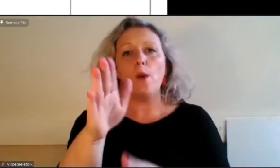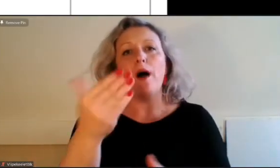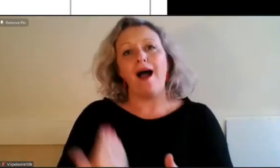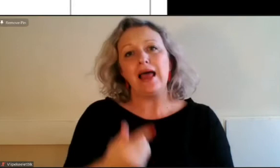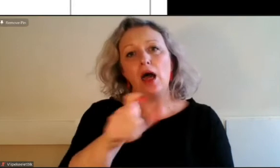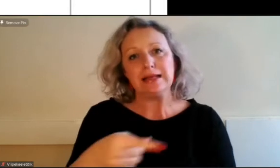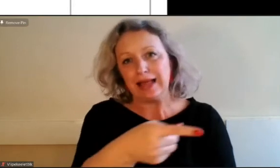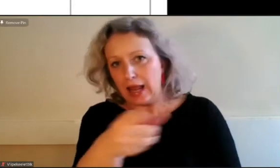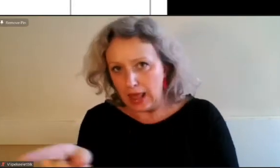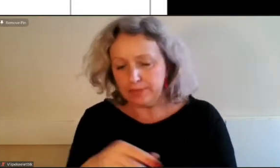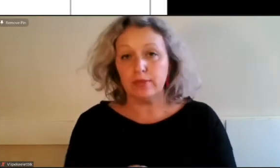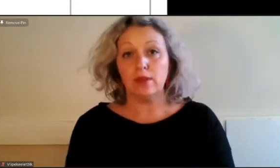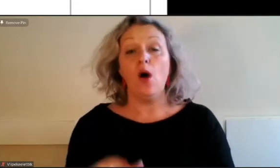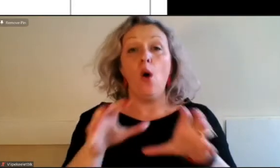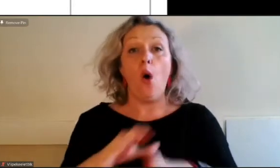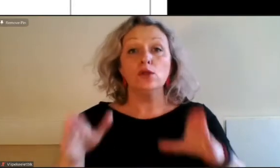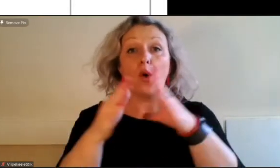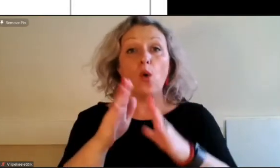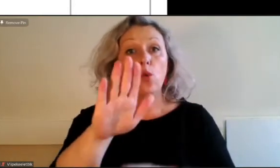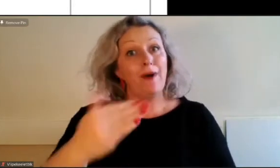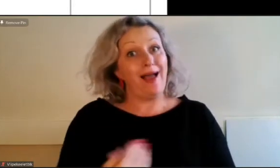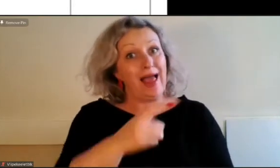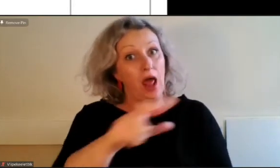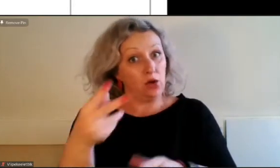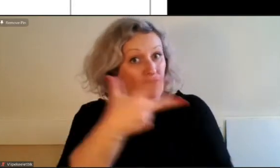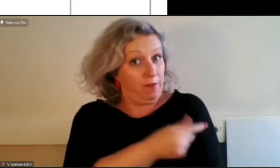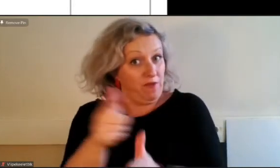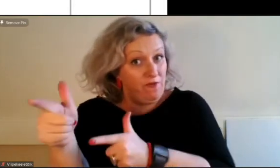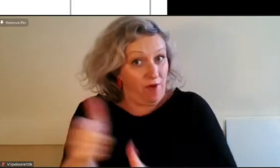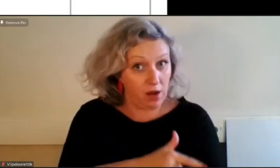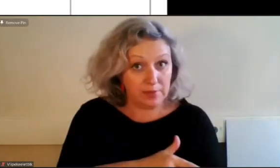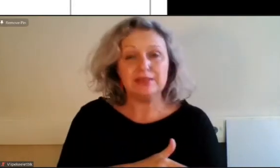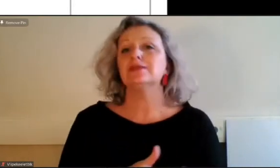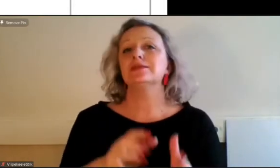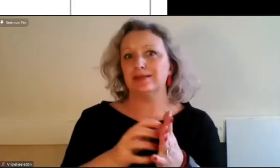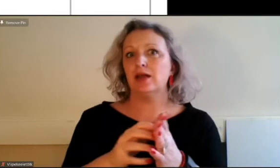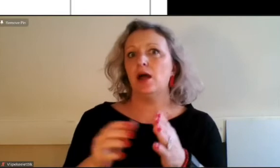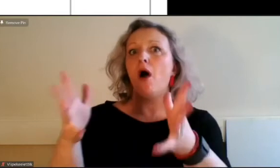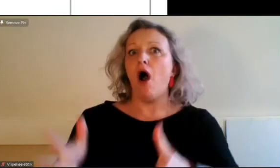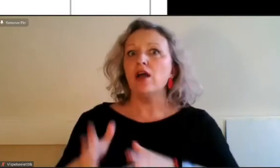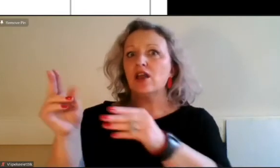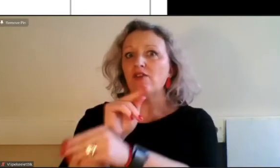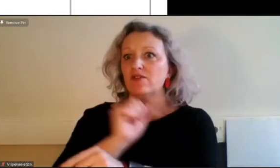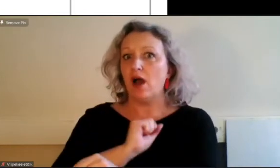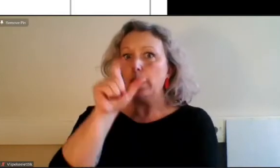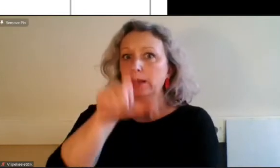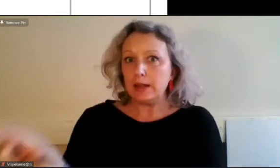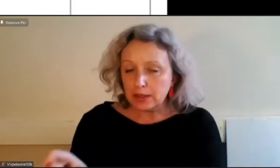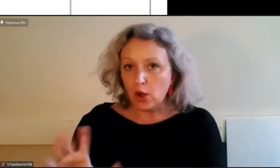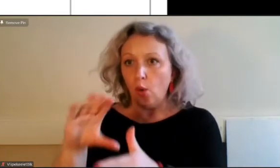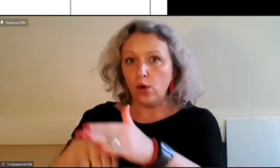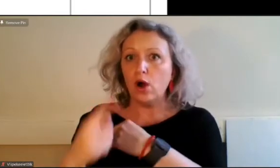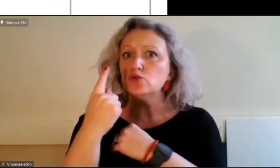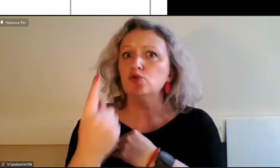seda viirust vähem. Deltaga on võimalik see tõesti, et levitavad, kui tekib nakatumine. Nakatumist tekib